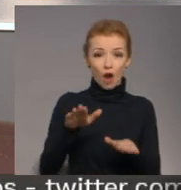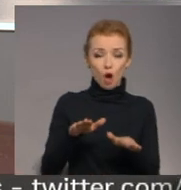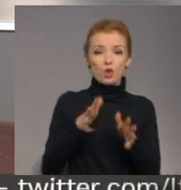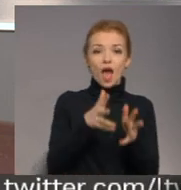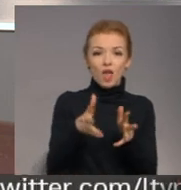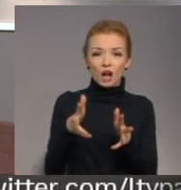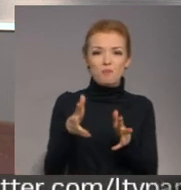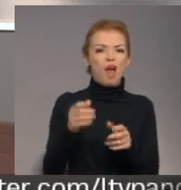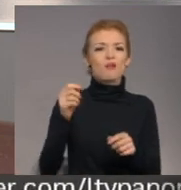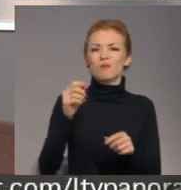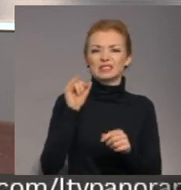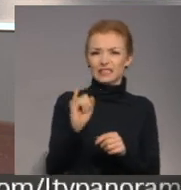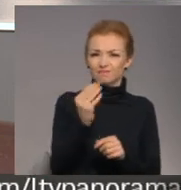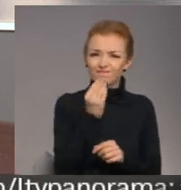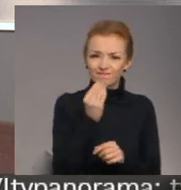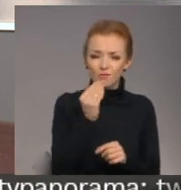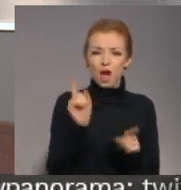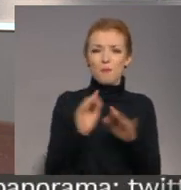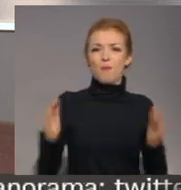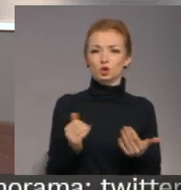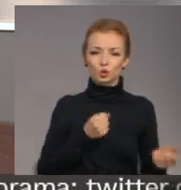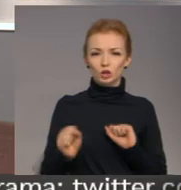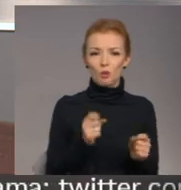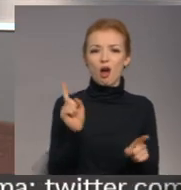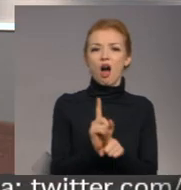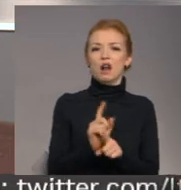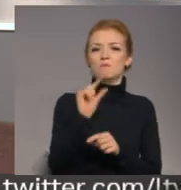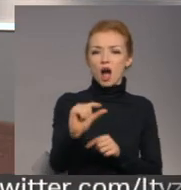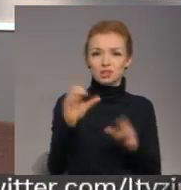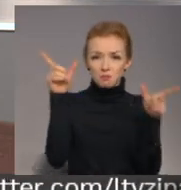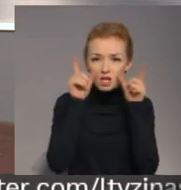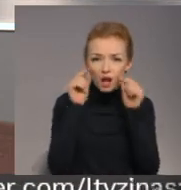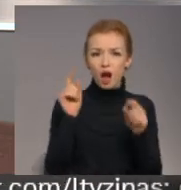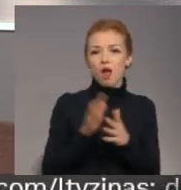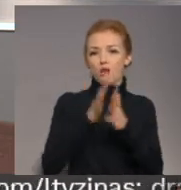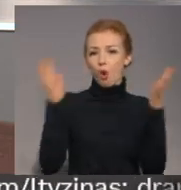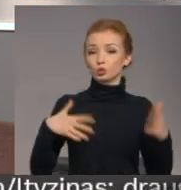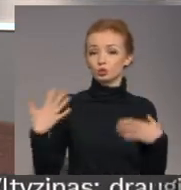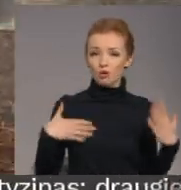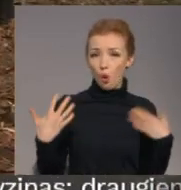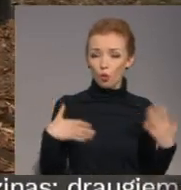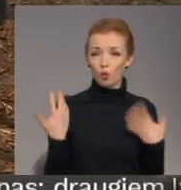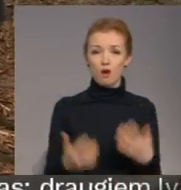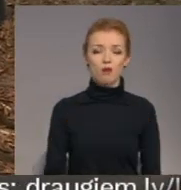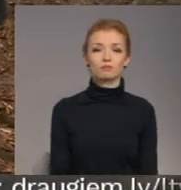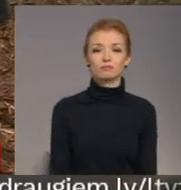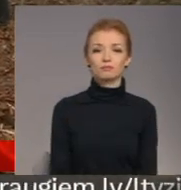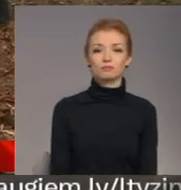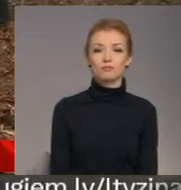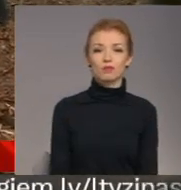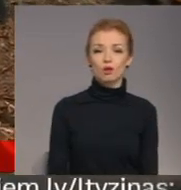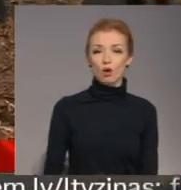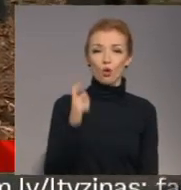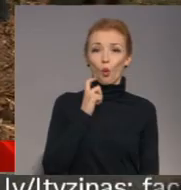un maskustīgums, bet arī pārāk maz miega un pārāk daudz uztraukumu, turpināja Kinca. Gulbenes